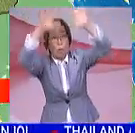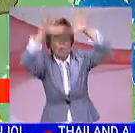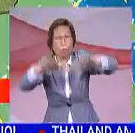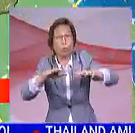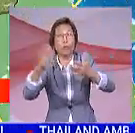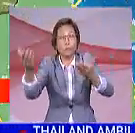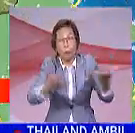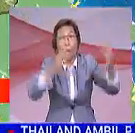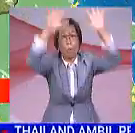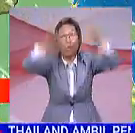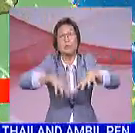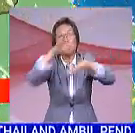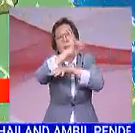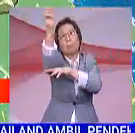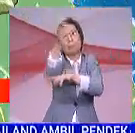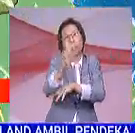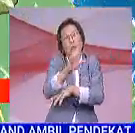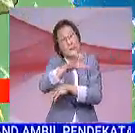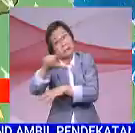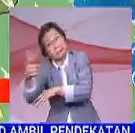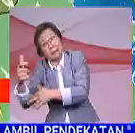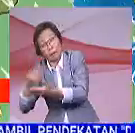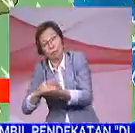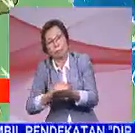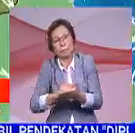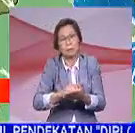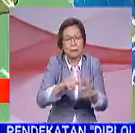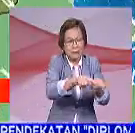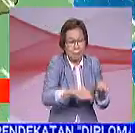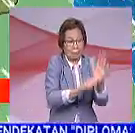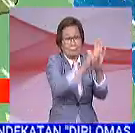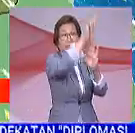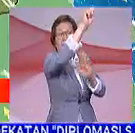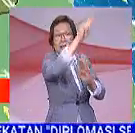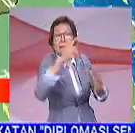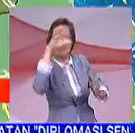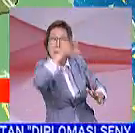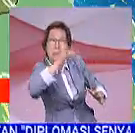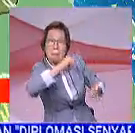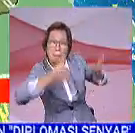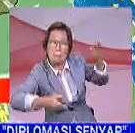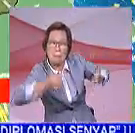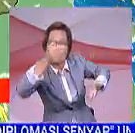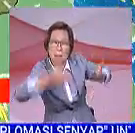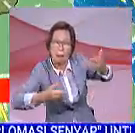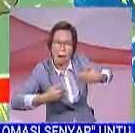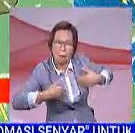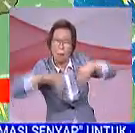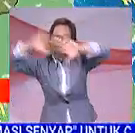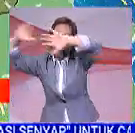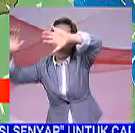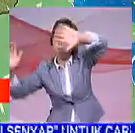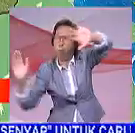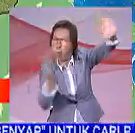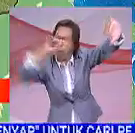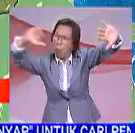seperti hujan dan juga ribut petir. Selain daripada itu, di kawasan latitude yang lebih tinggi, kita jangkakan ianya akan mengalami halaju angin yang